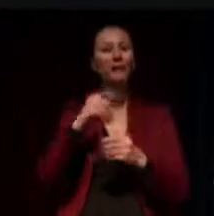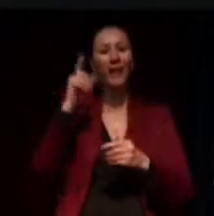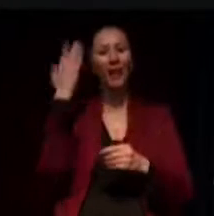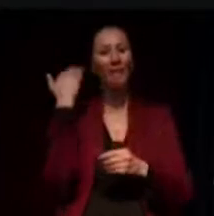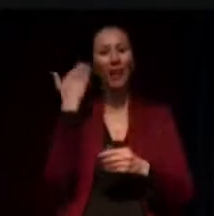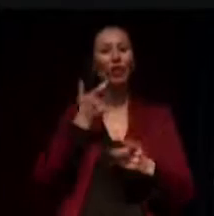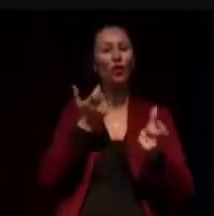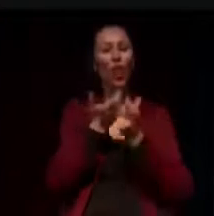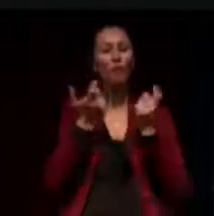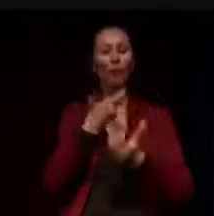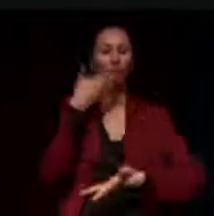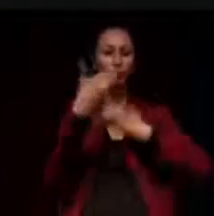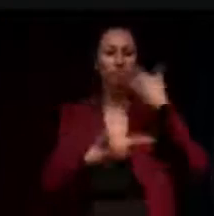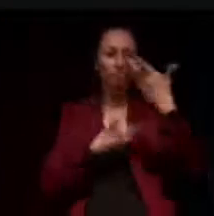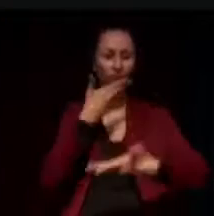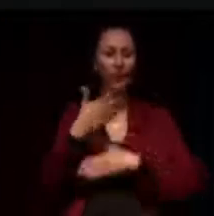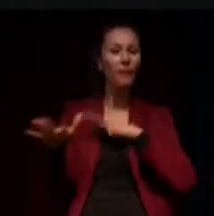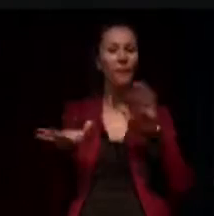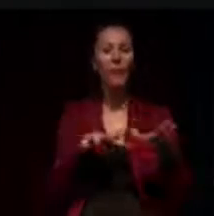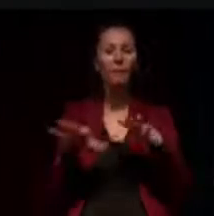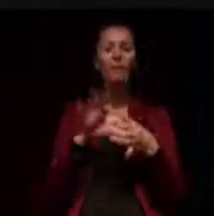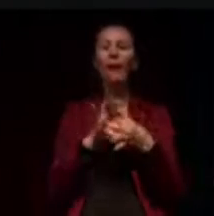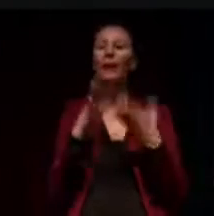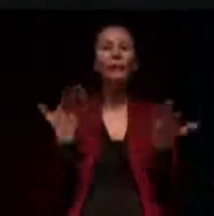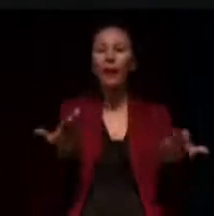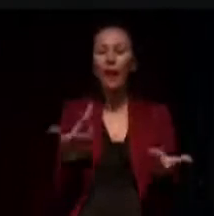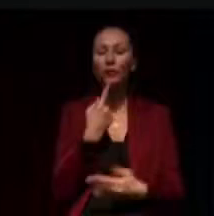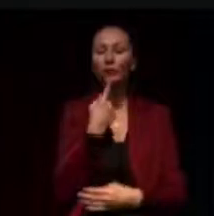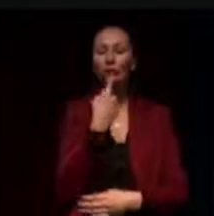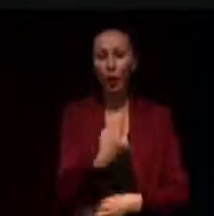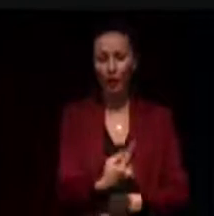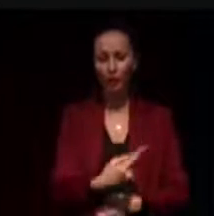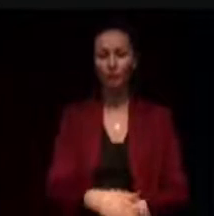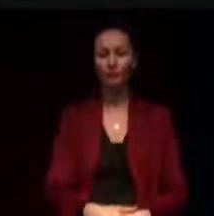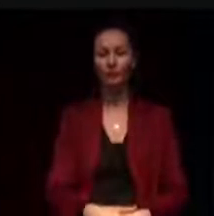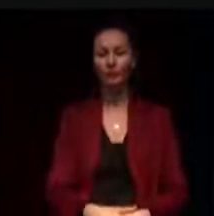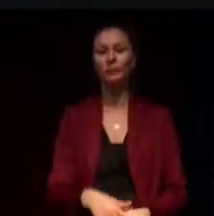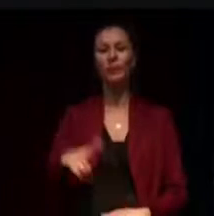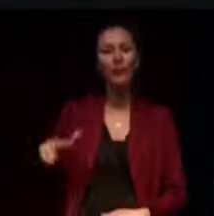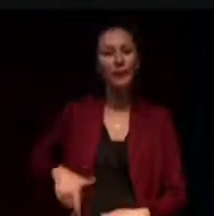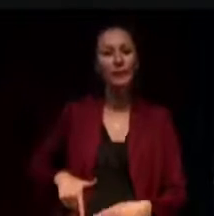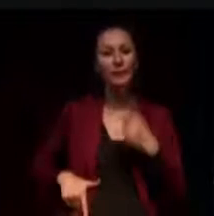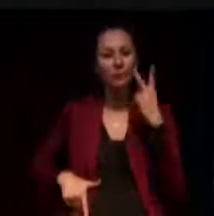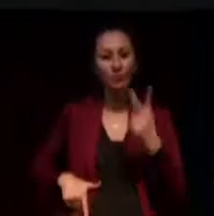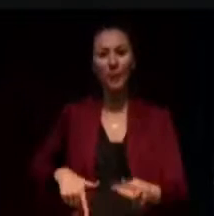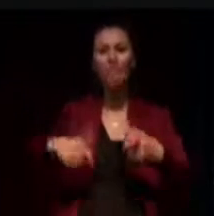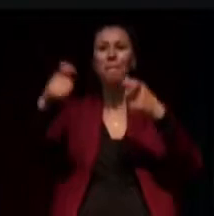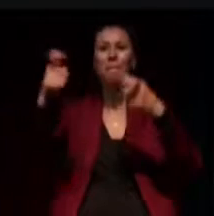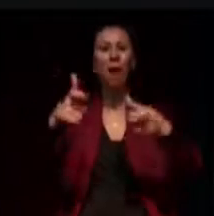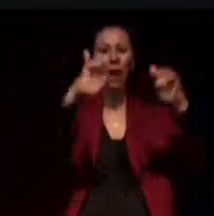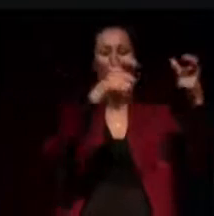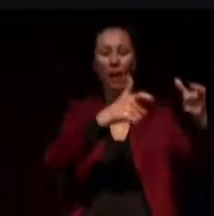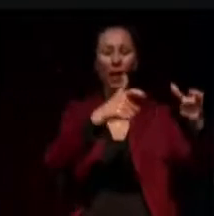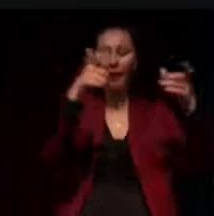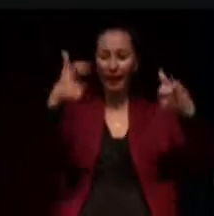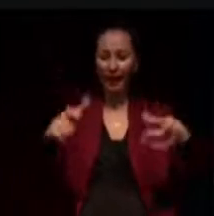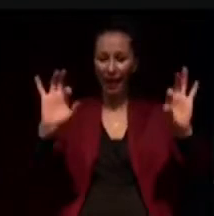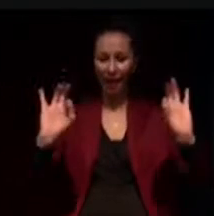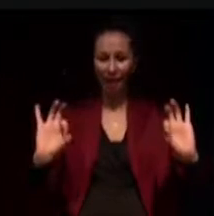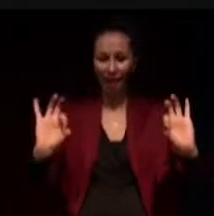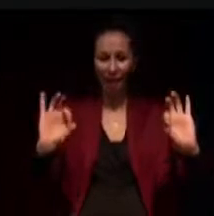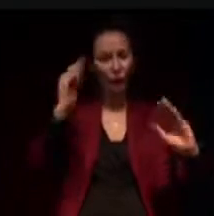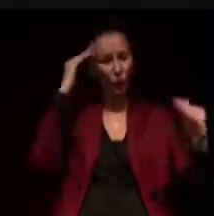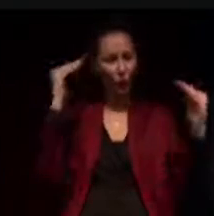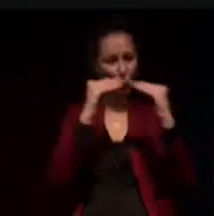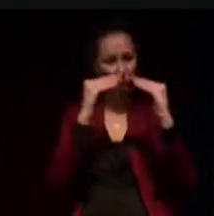dile getirmiş. Ve depremle ilgili mesela neler söylemiş. İzmir'in mahallelerini yerinde ve